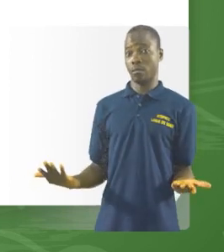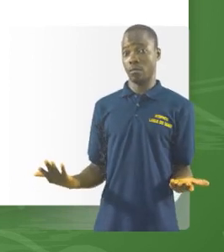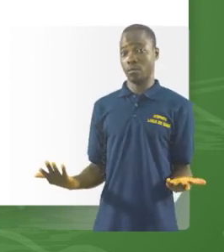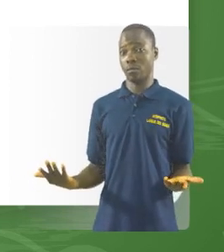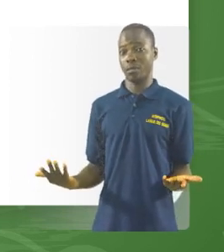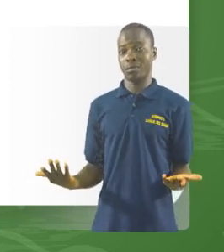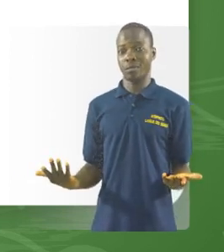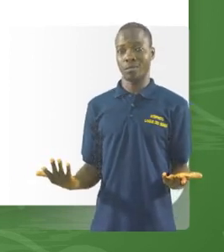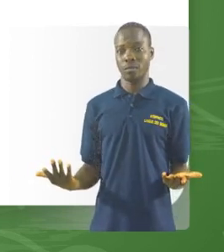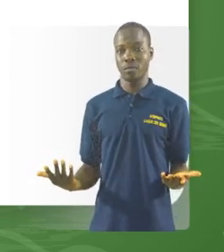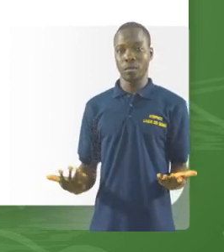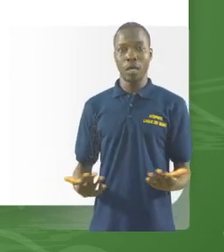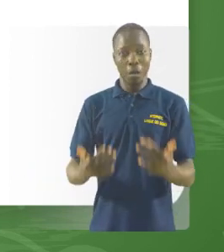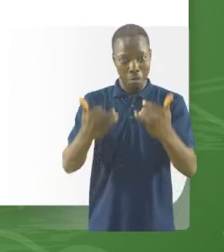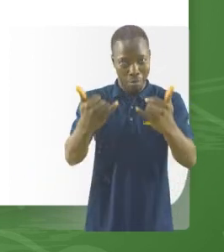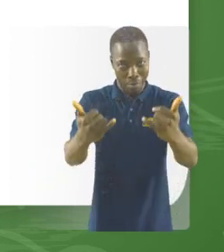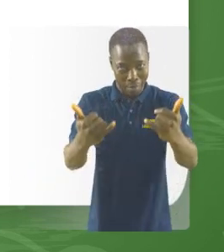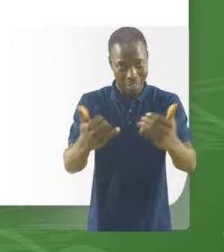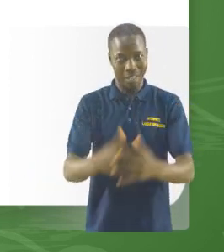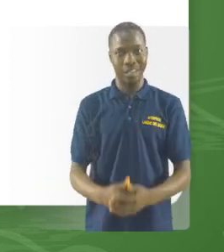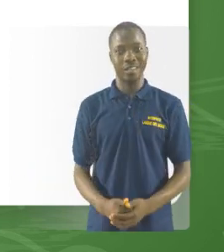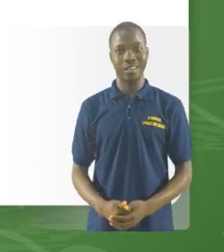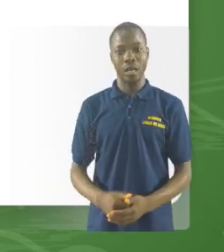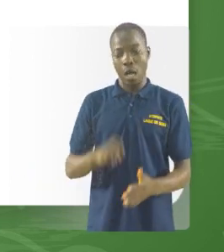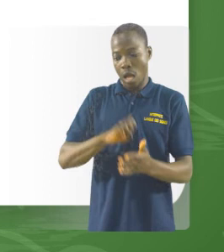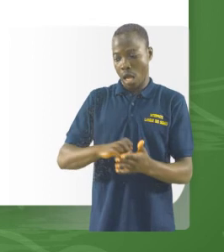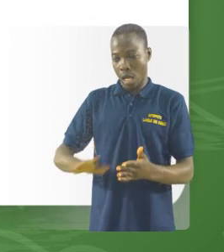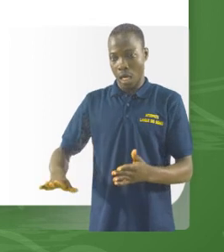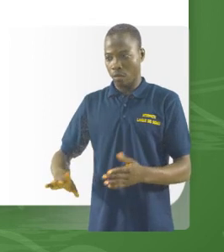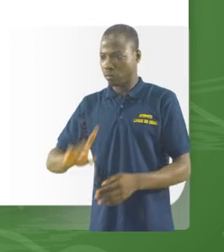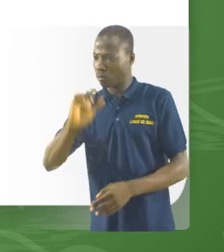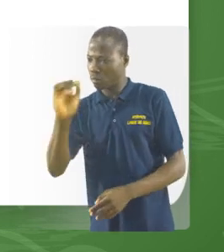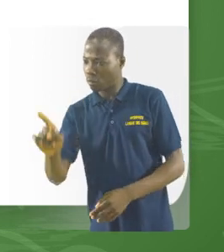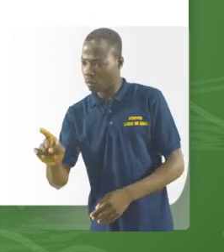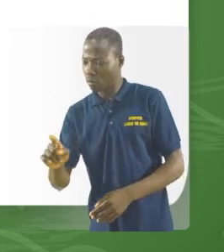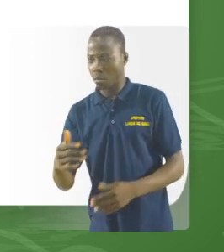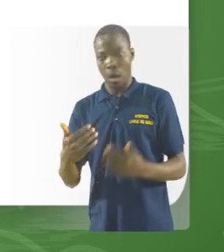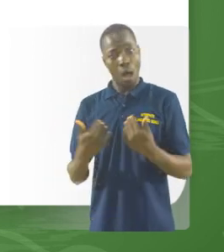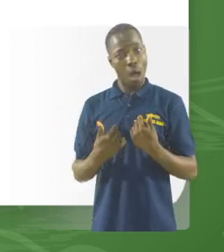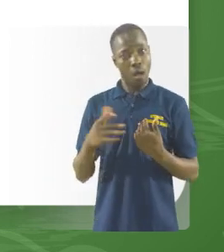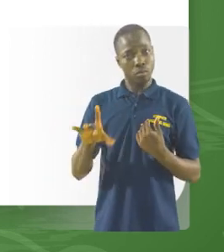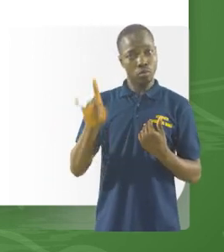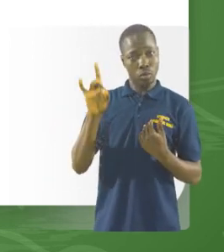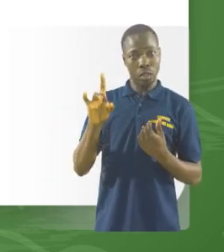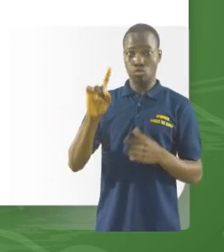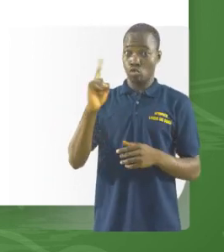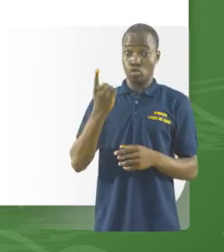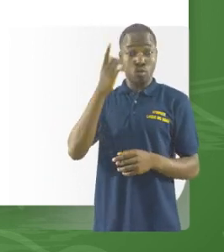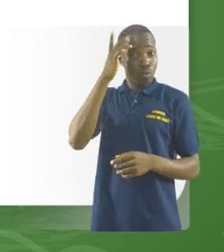de 4e. Chaque élève interrogé choisit une seule